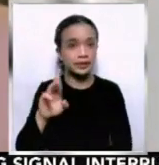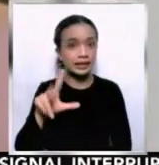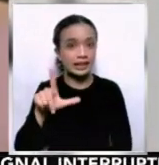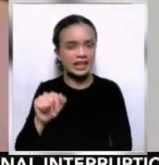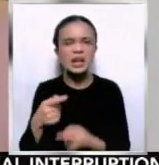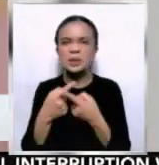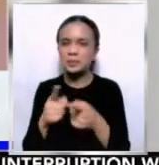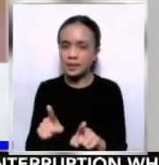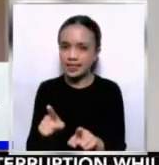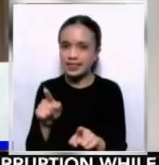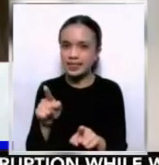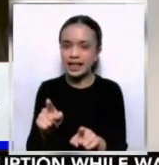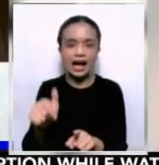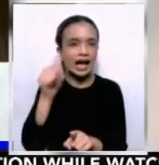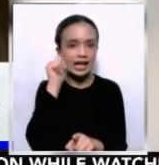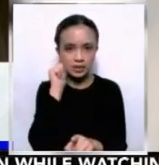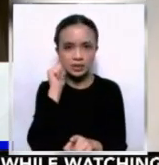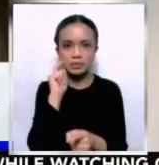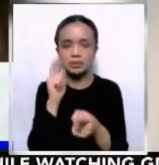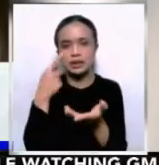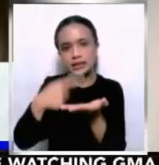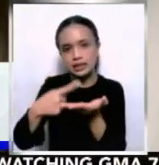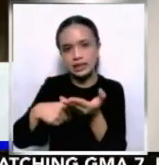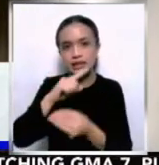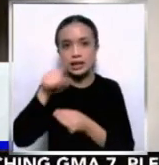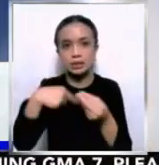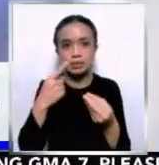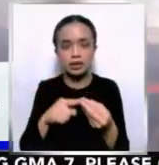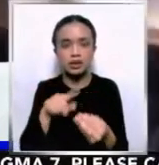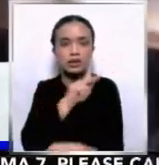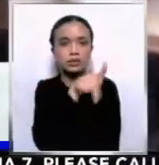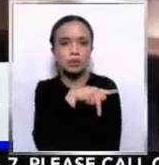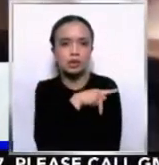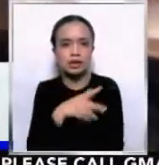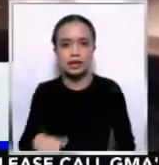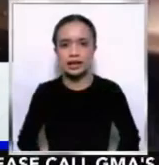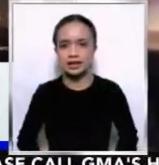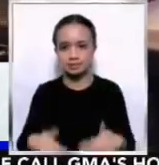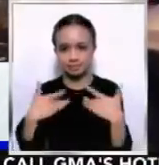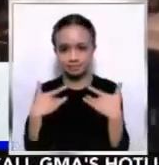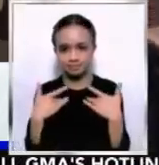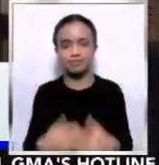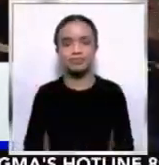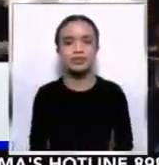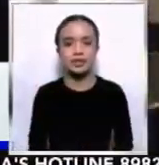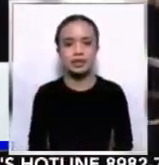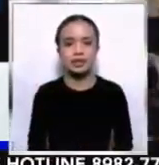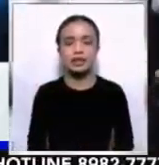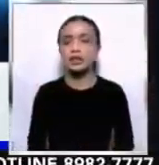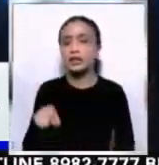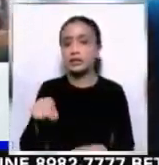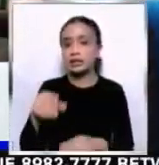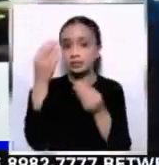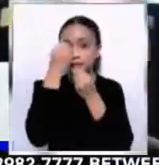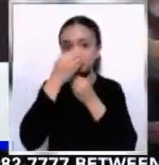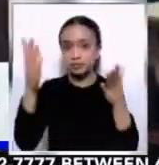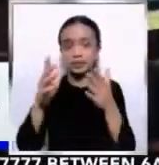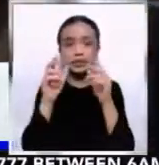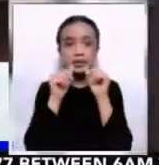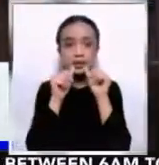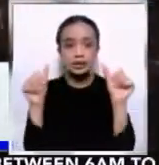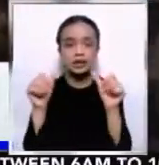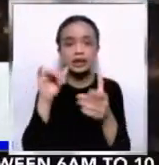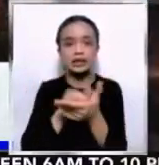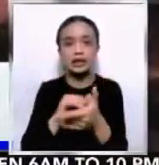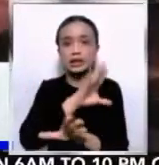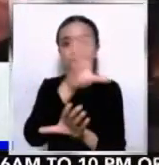actress na magsalita patungkol sa kanyang personal na buhay. Ang ibinalita ni Carla, magiging bahagi siya